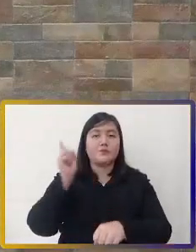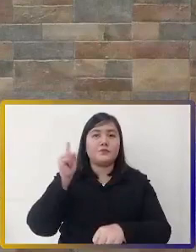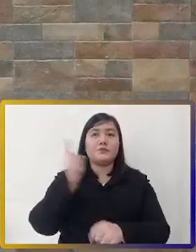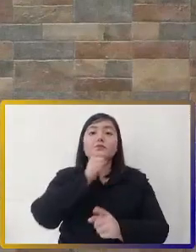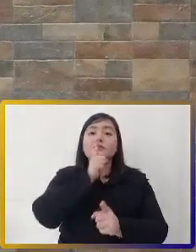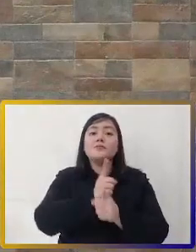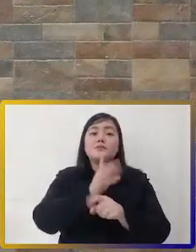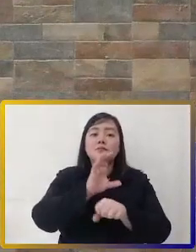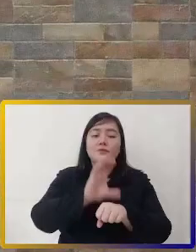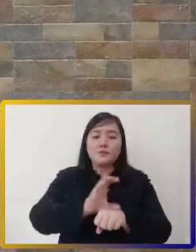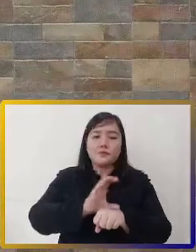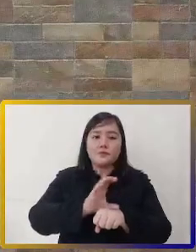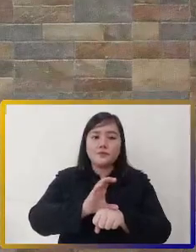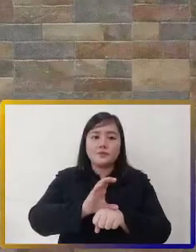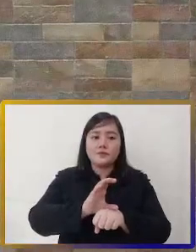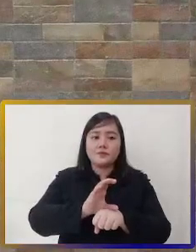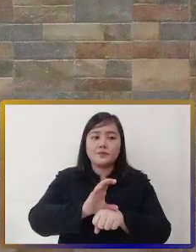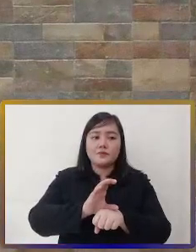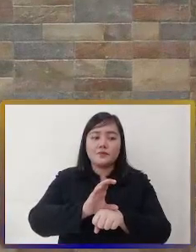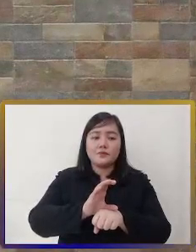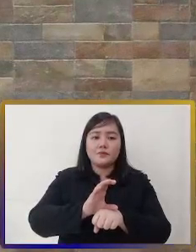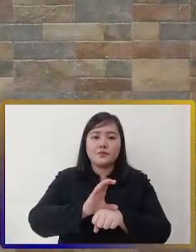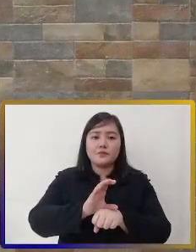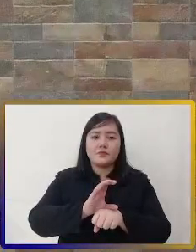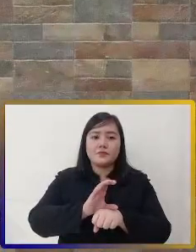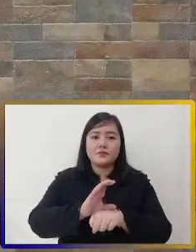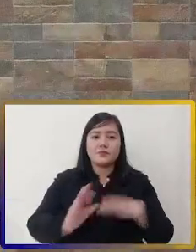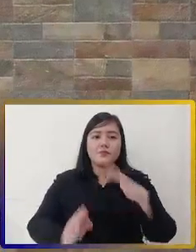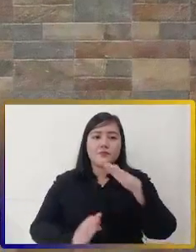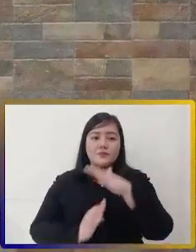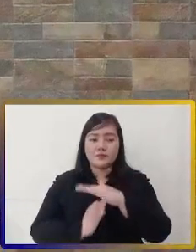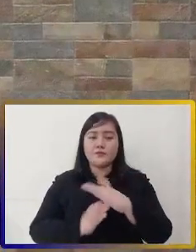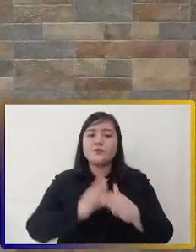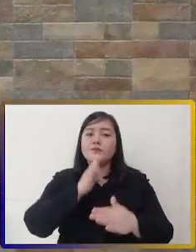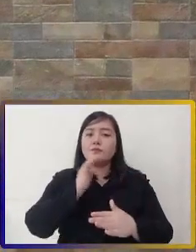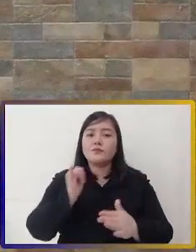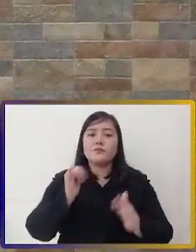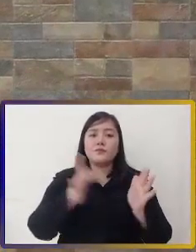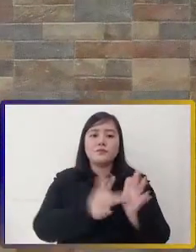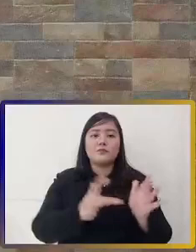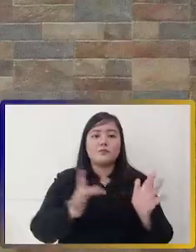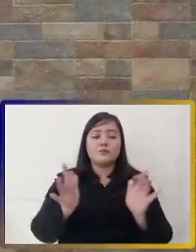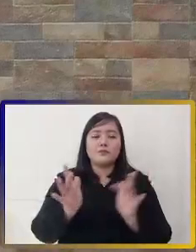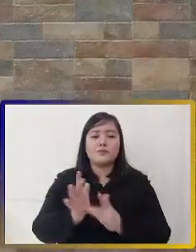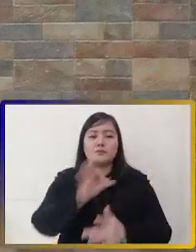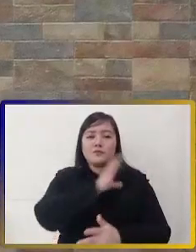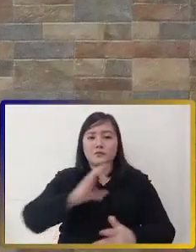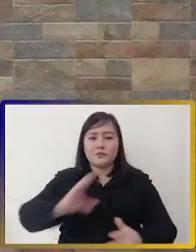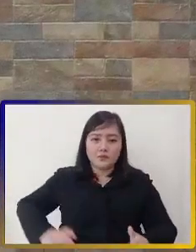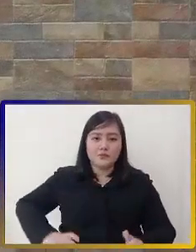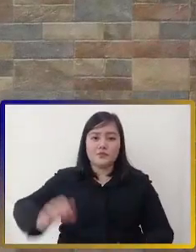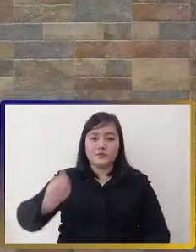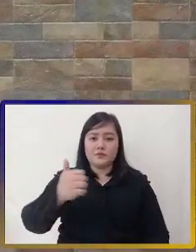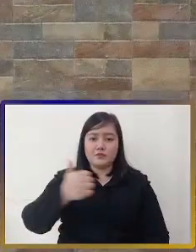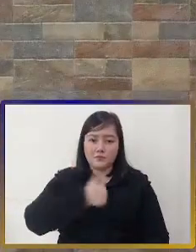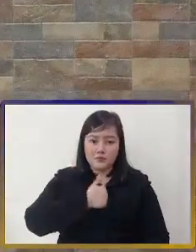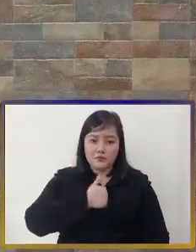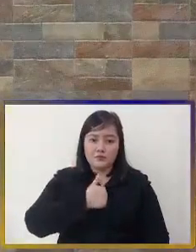That the only true church was founded by Jesus Christ Himself. Okay, ulitin